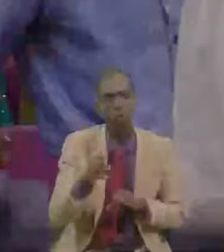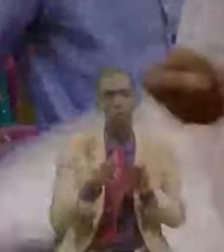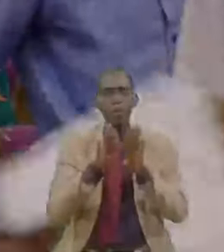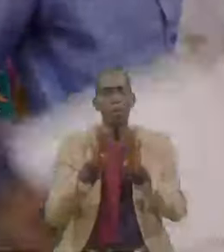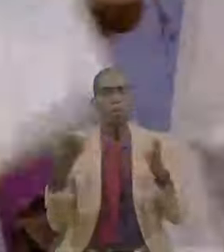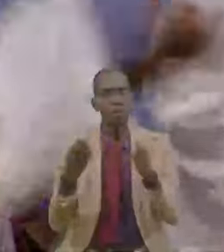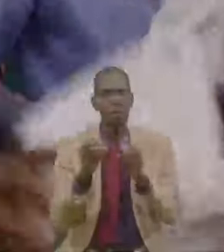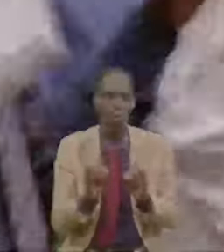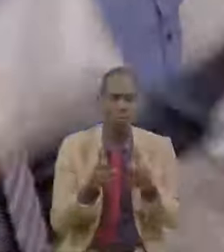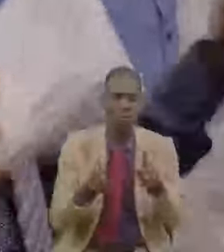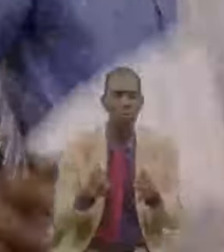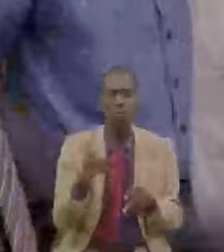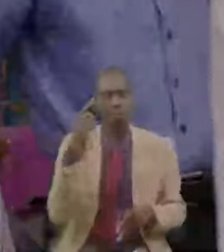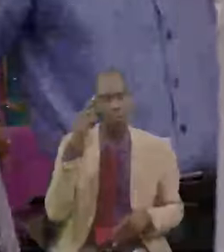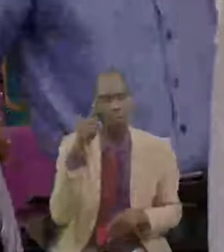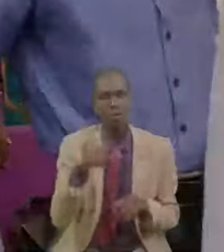de victoire devant vous.